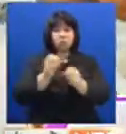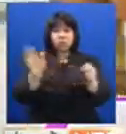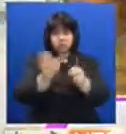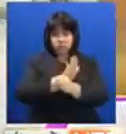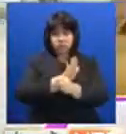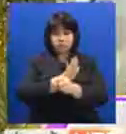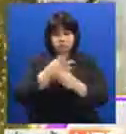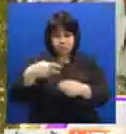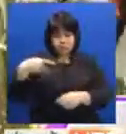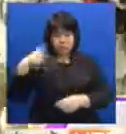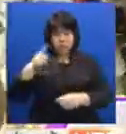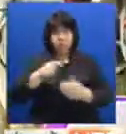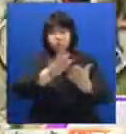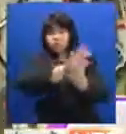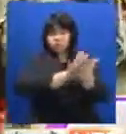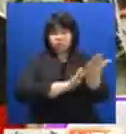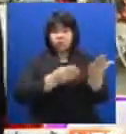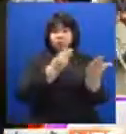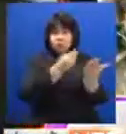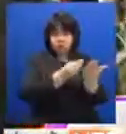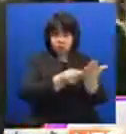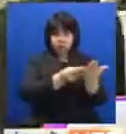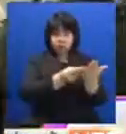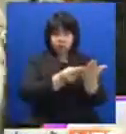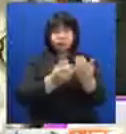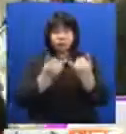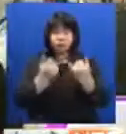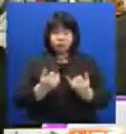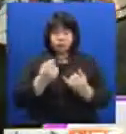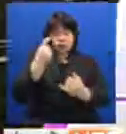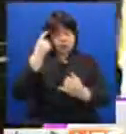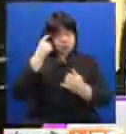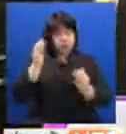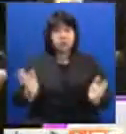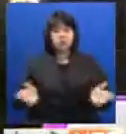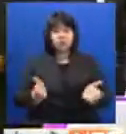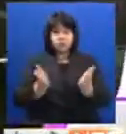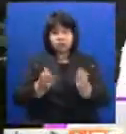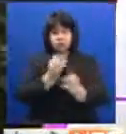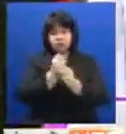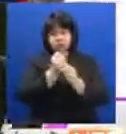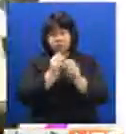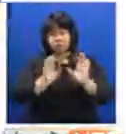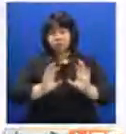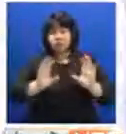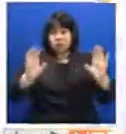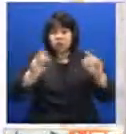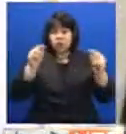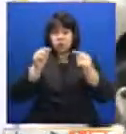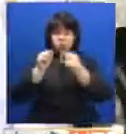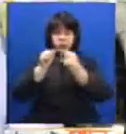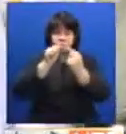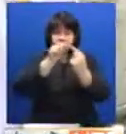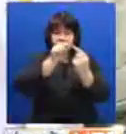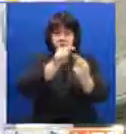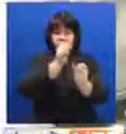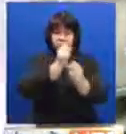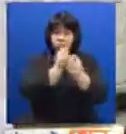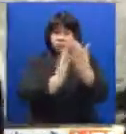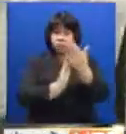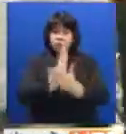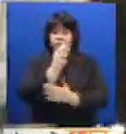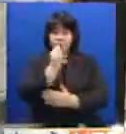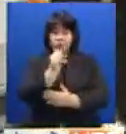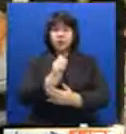ประโยชน์ของประเทศชาติสนุกเสมอมาอีกทั้งสนับสนุนการผลักดันงานของรัฐบาลให้ไปสู่ผลสัมฤทธิ์อย่างเป็นรูป